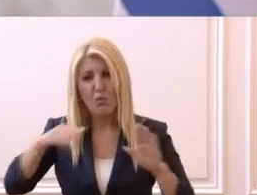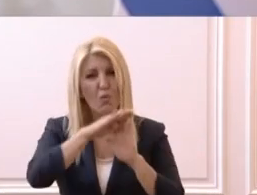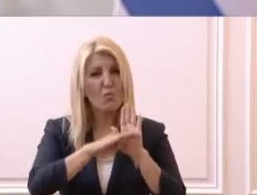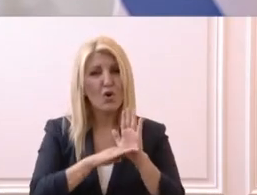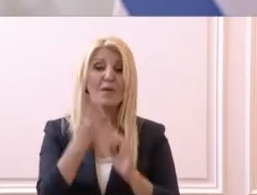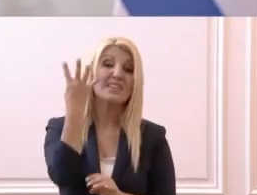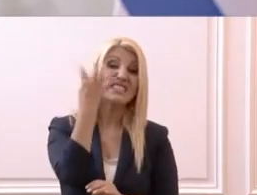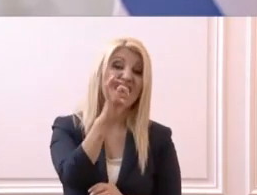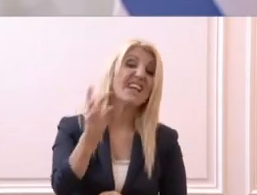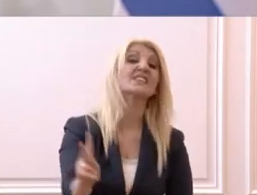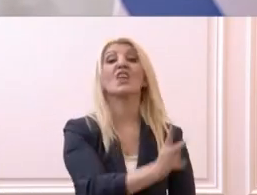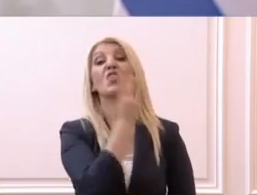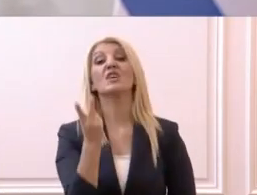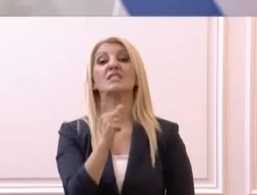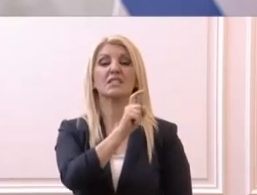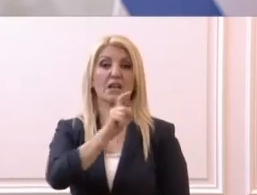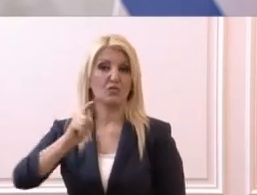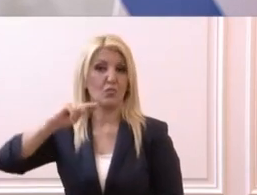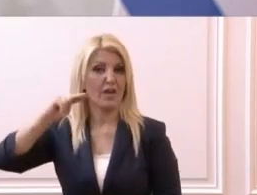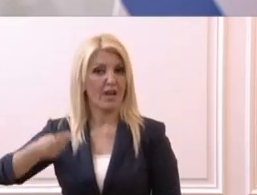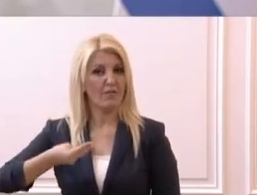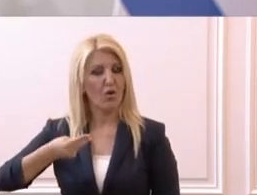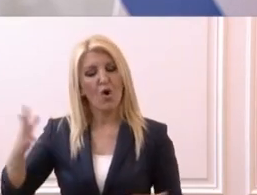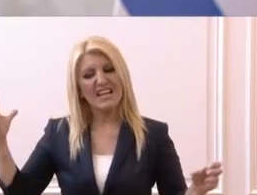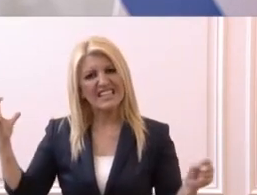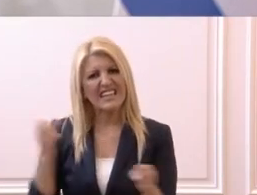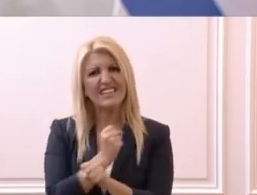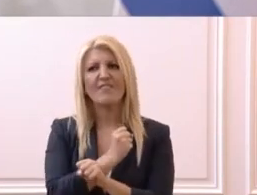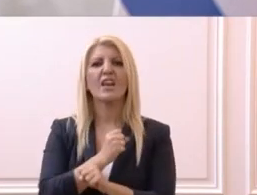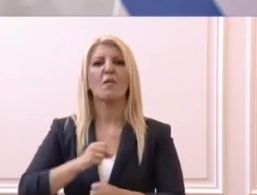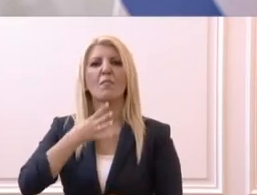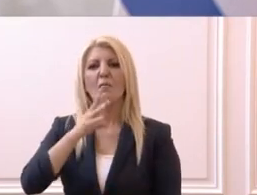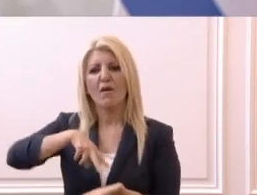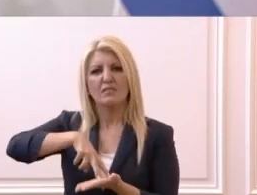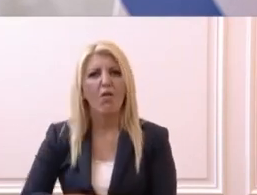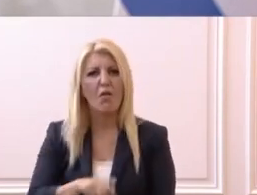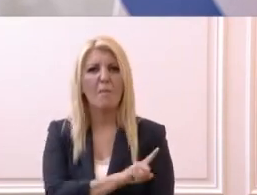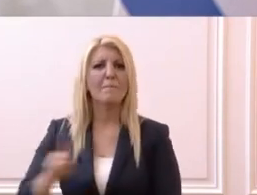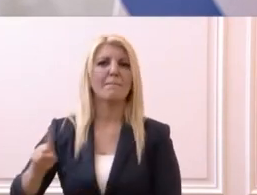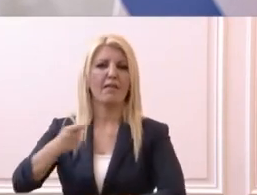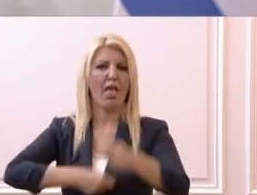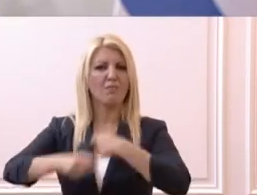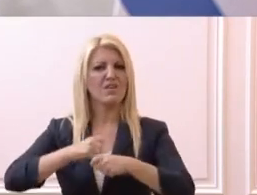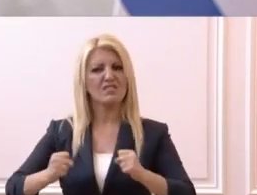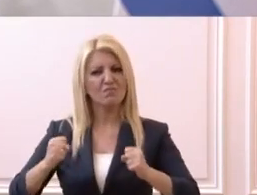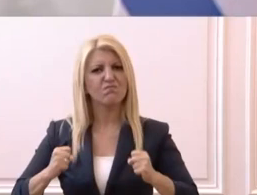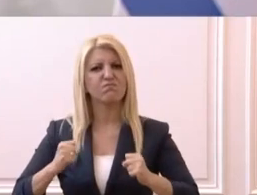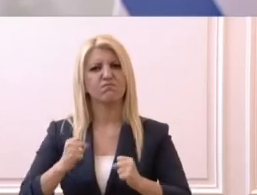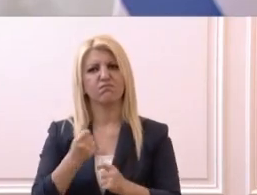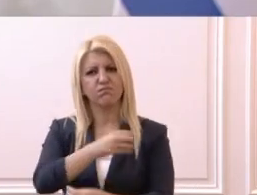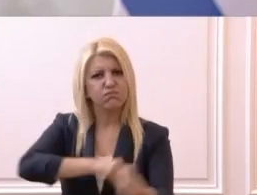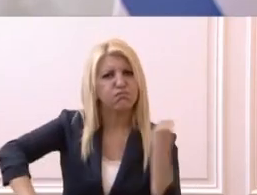ευρώ, κράτησε όρθιο τον παραγωγικό ιστό της Ελλάδος. Το αποδεικνύει το γεγονός ότι